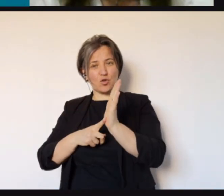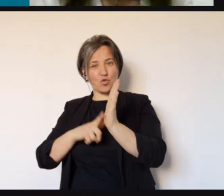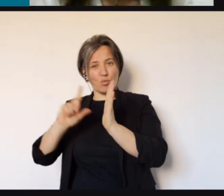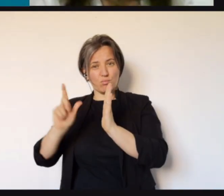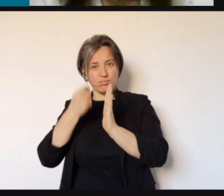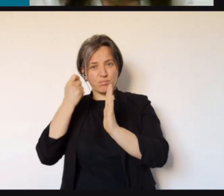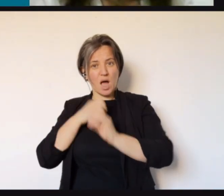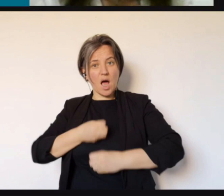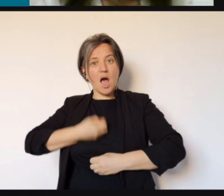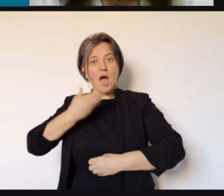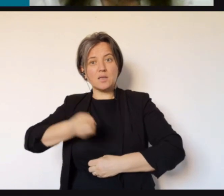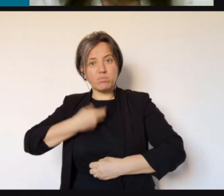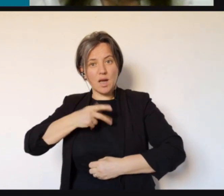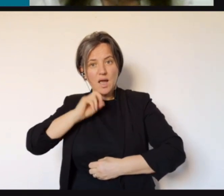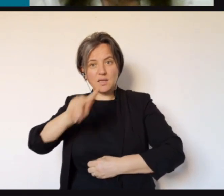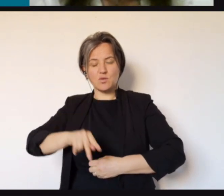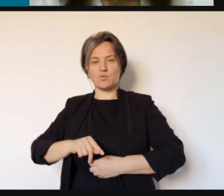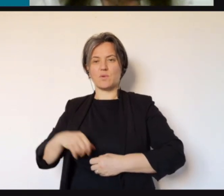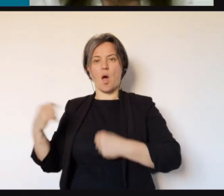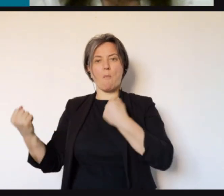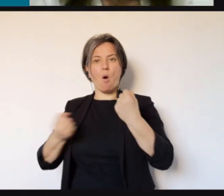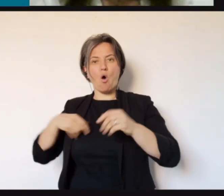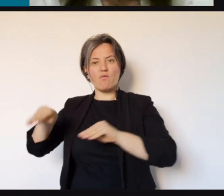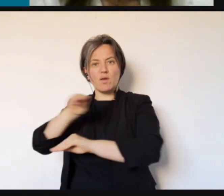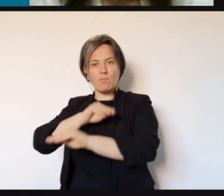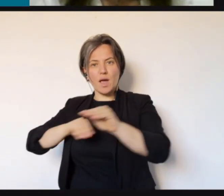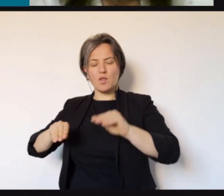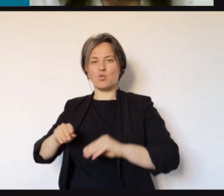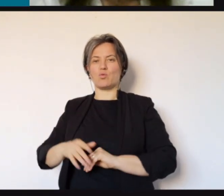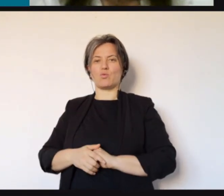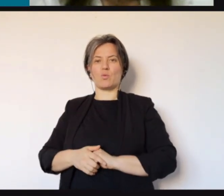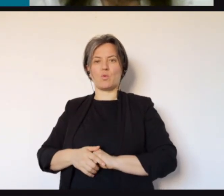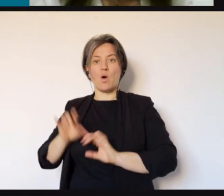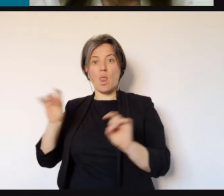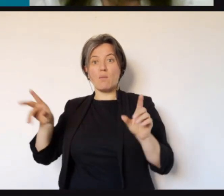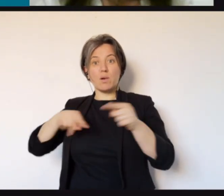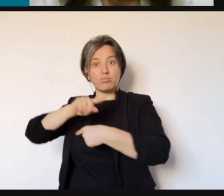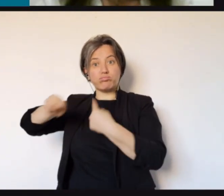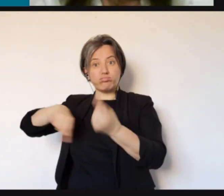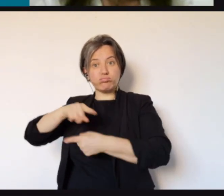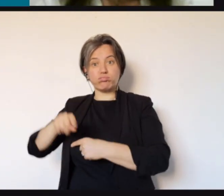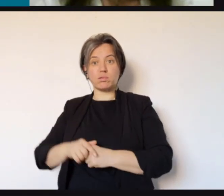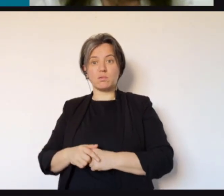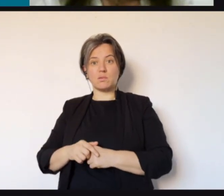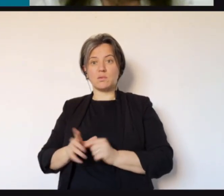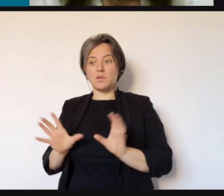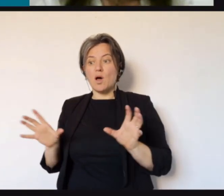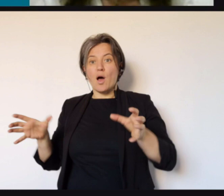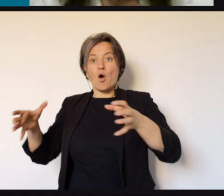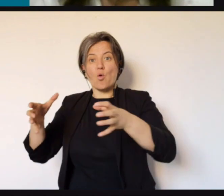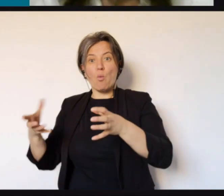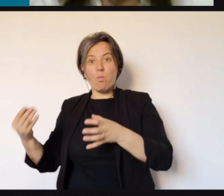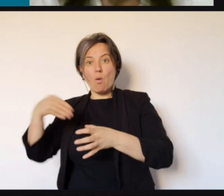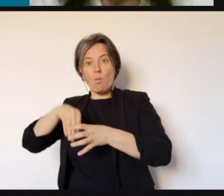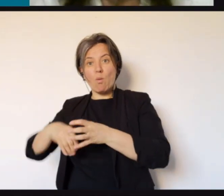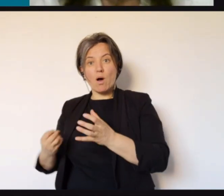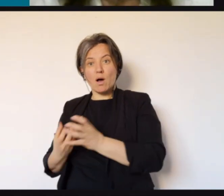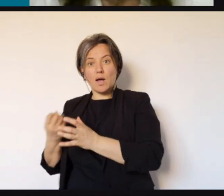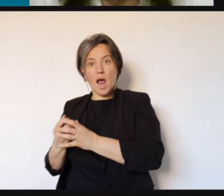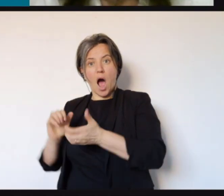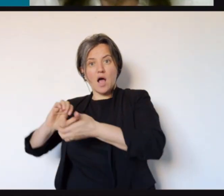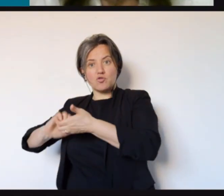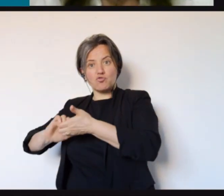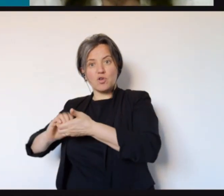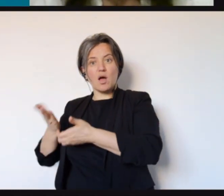di espressione, il diritto di movimento, la libertà di circolazione, il diritto di associarsi.